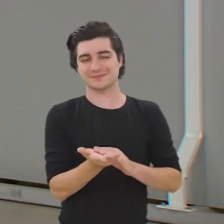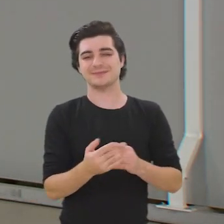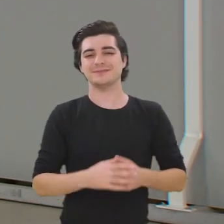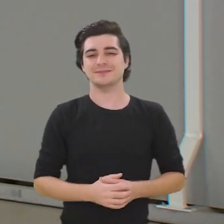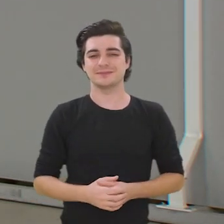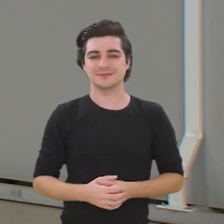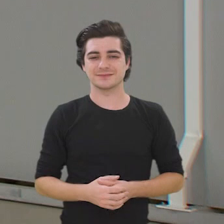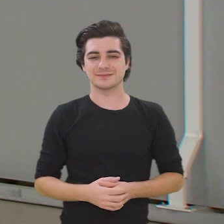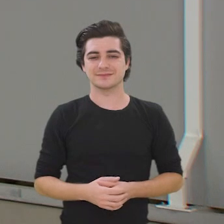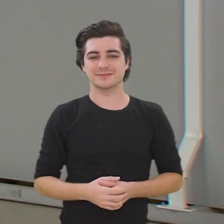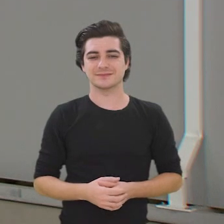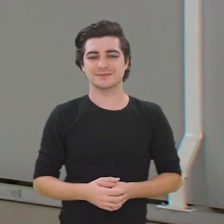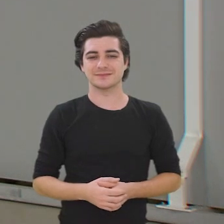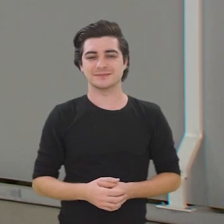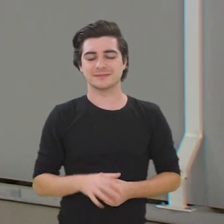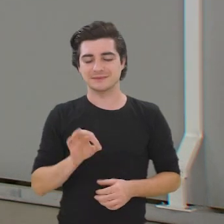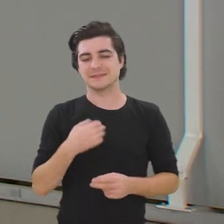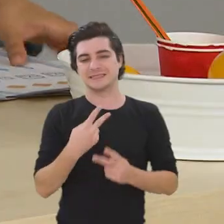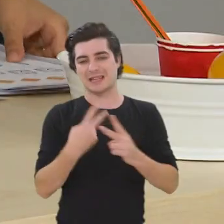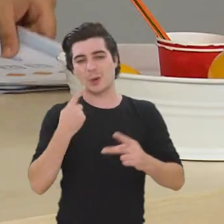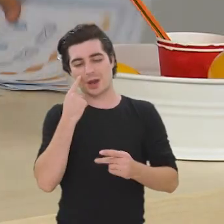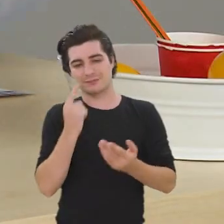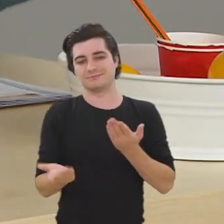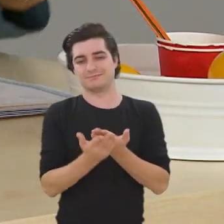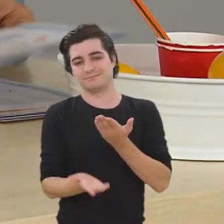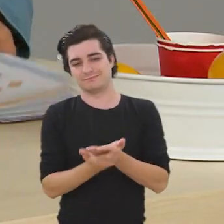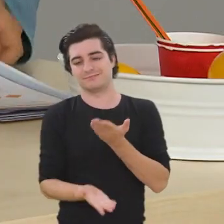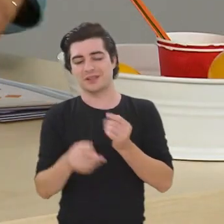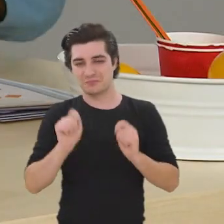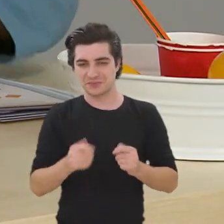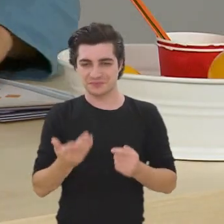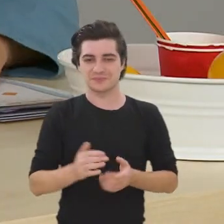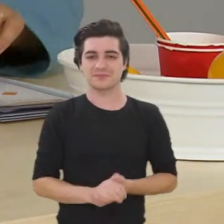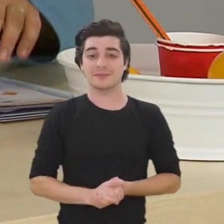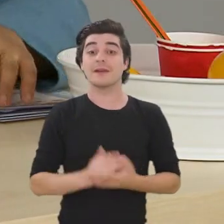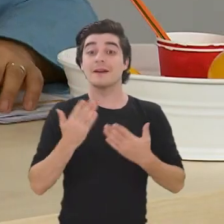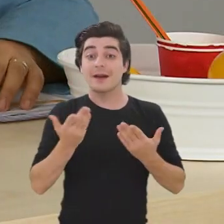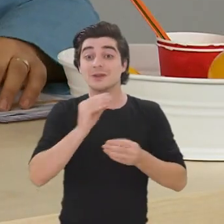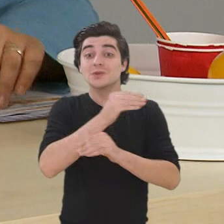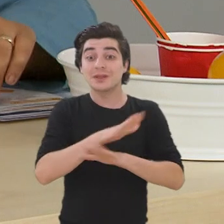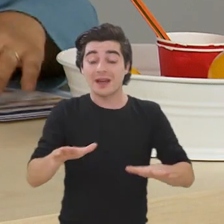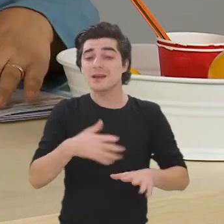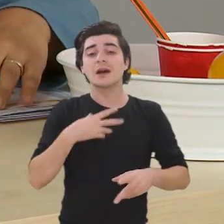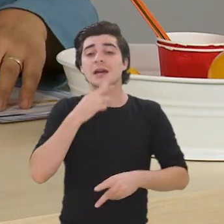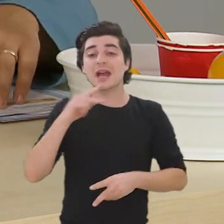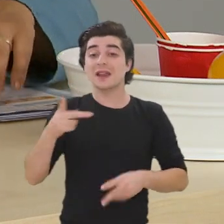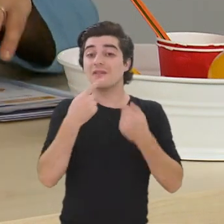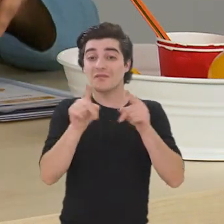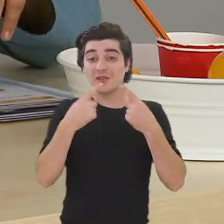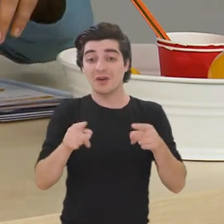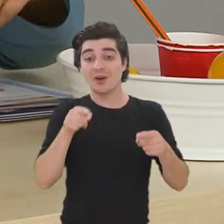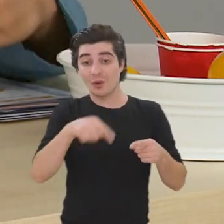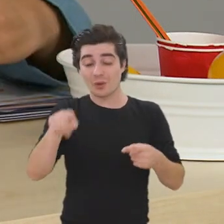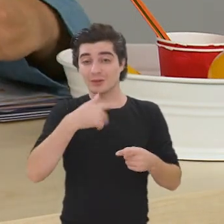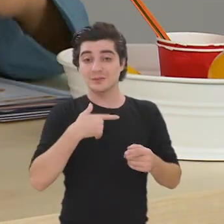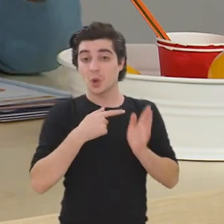etkinlik kağıtlarımı şöyle sıraya koyayım. Evet. Evet çocuklar, renkleri farklı